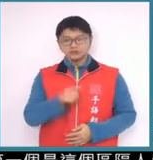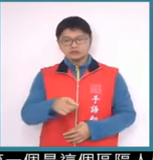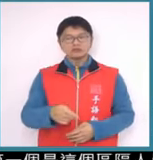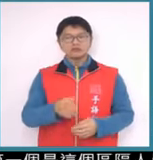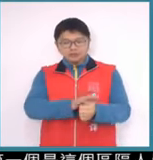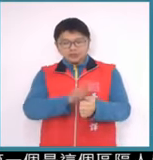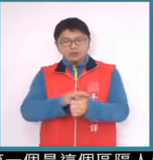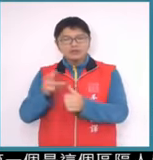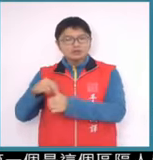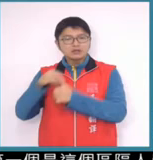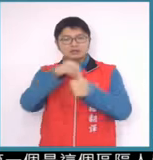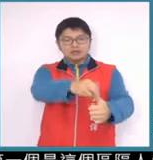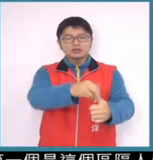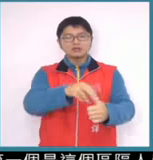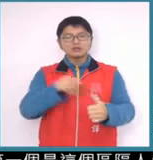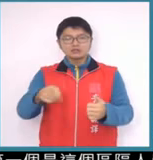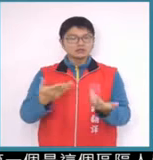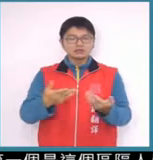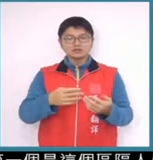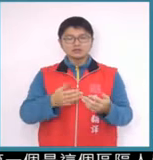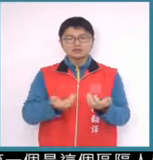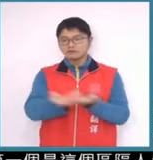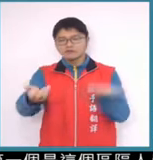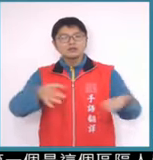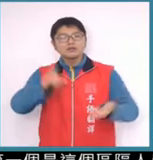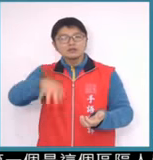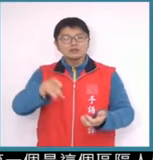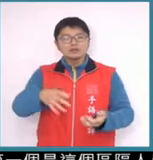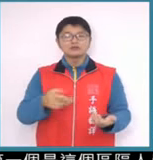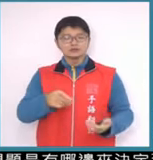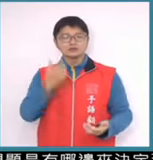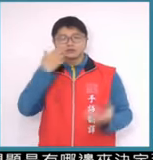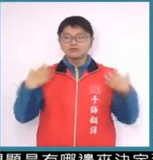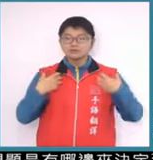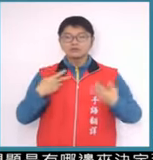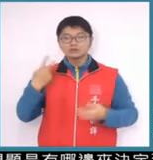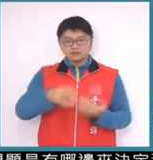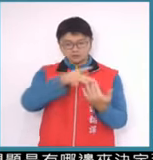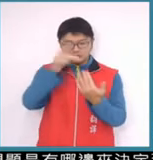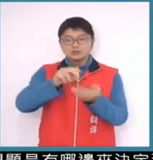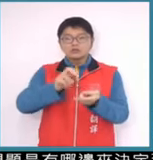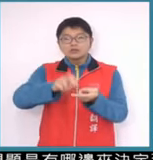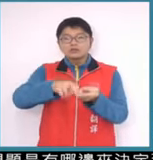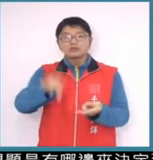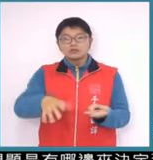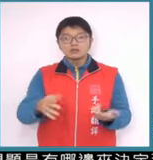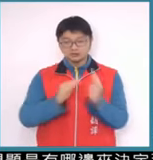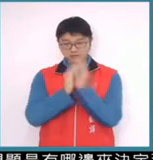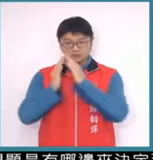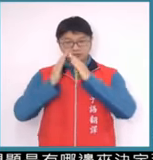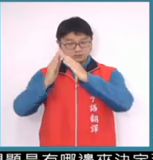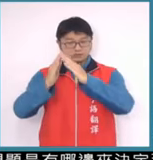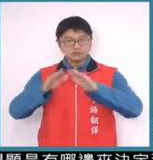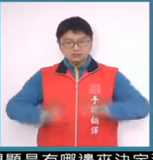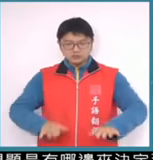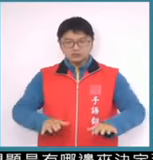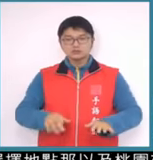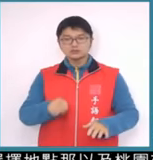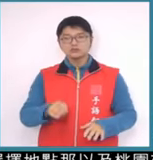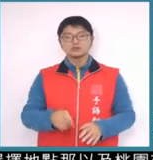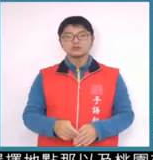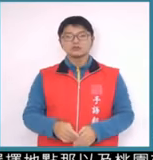是由哪边来决定？那另外怎么样后送跟选择地点？那以及桃园市这边的这个加强型的